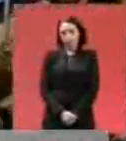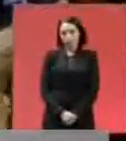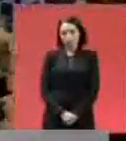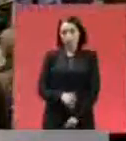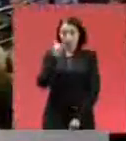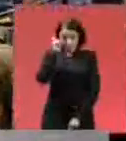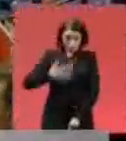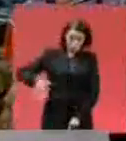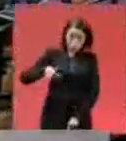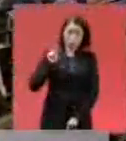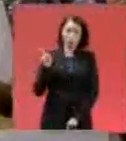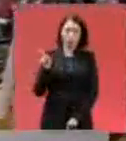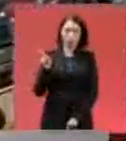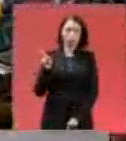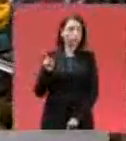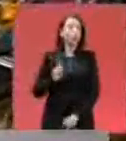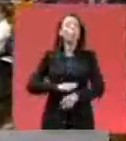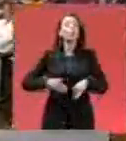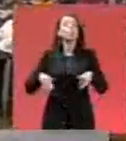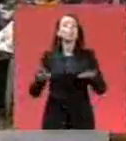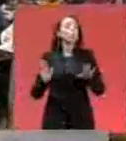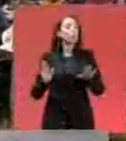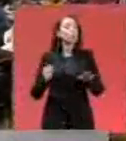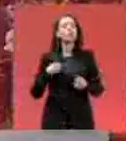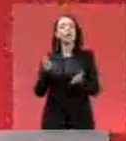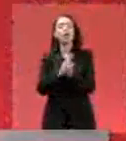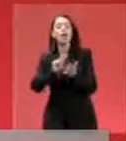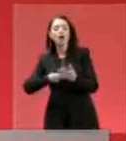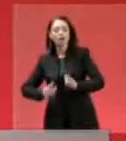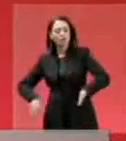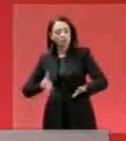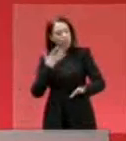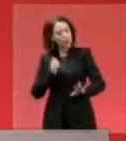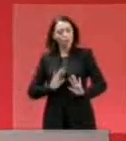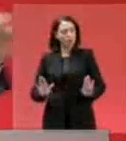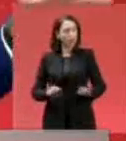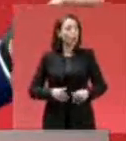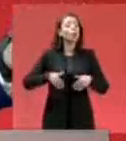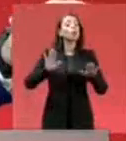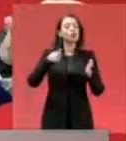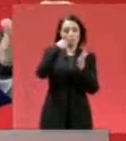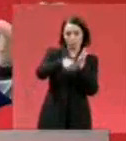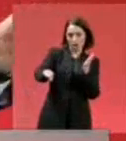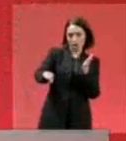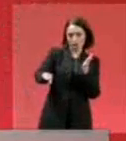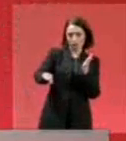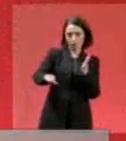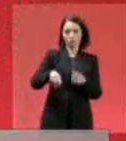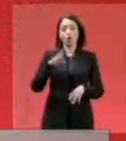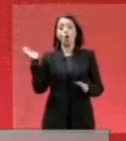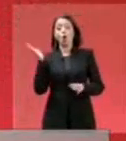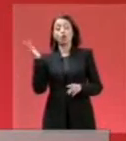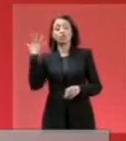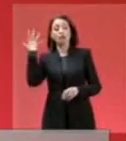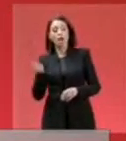Και να το ξέρουν, ούτε συγχωροχάρτη θα υπάρξει, ούτε και παραγραφή σε όλους